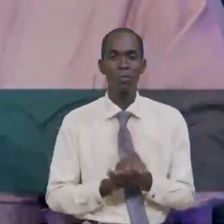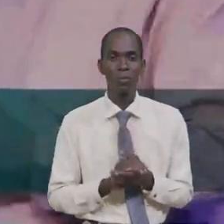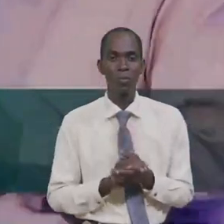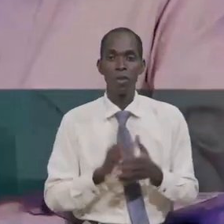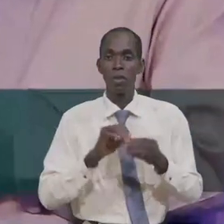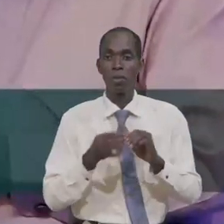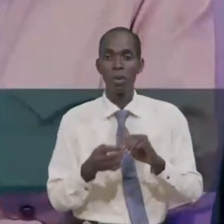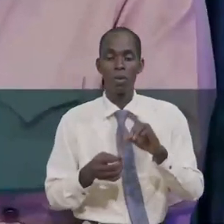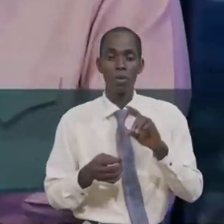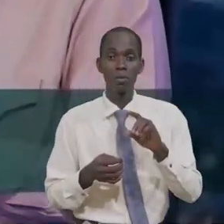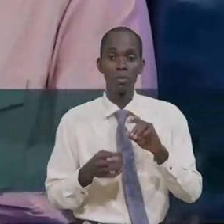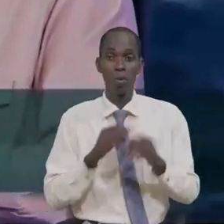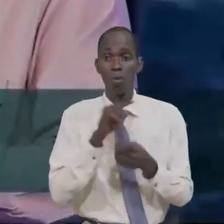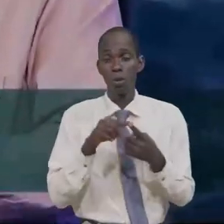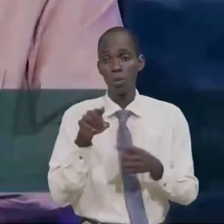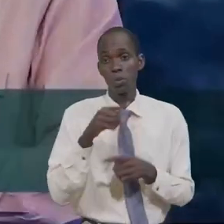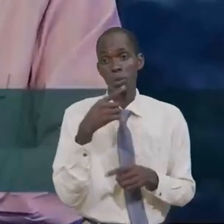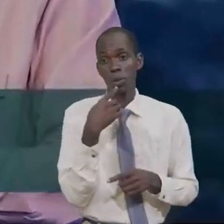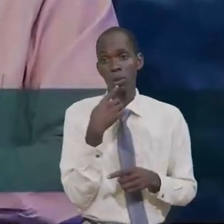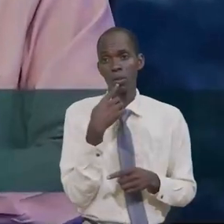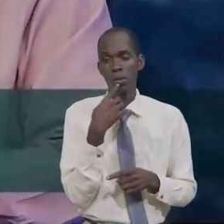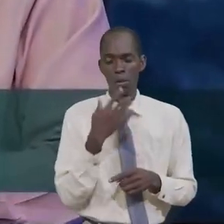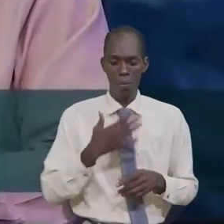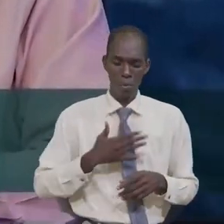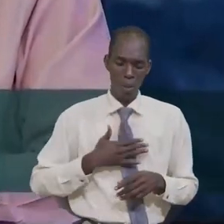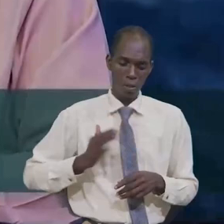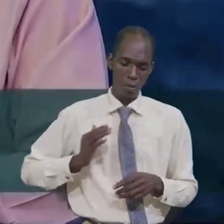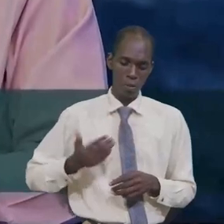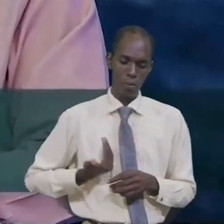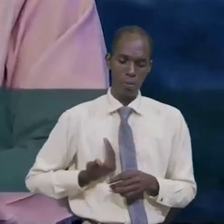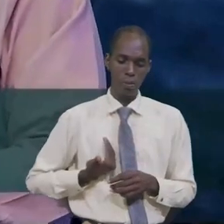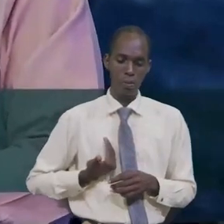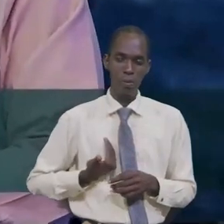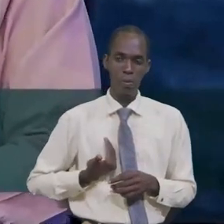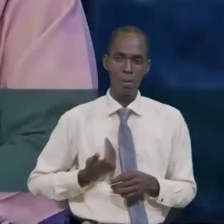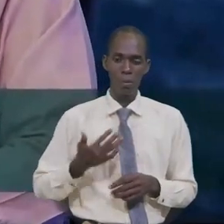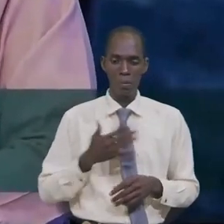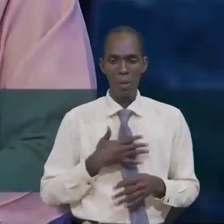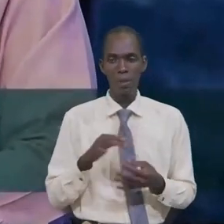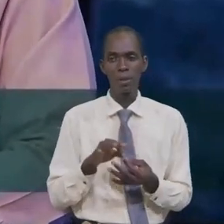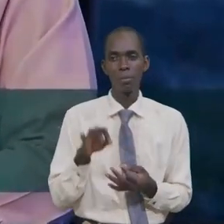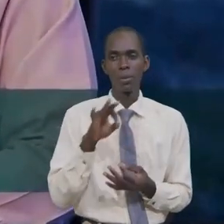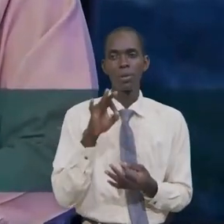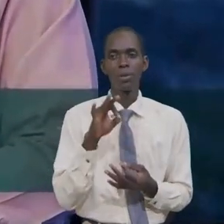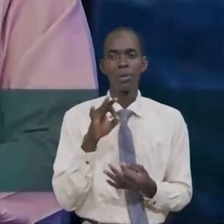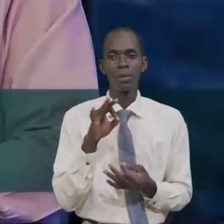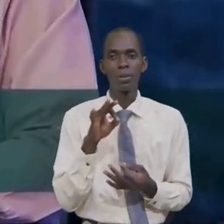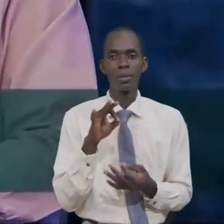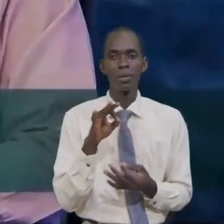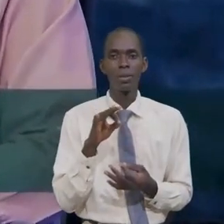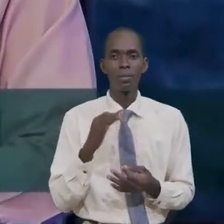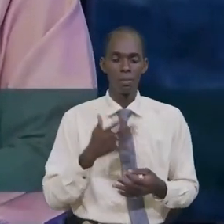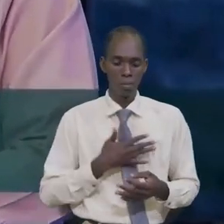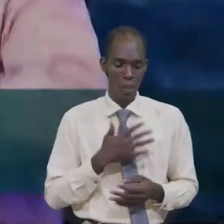quand tu dis oh mon âme mon esprit ma personnalité